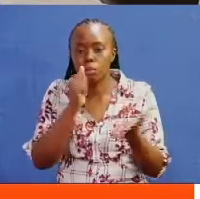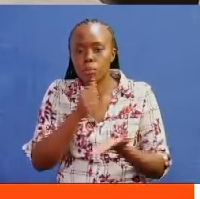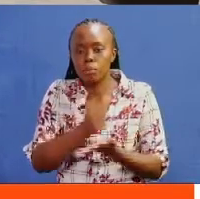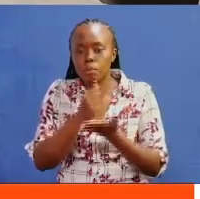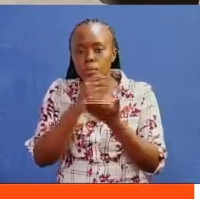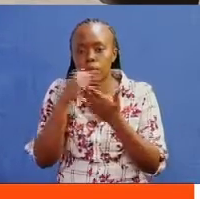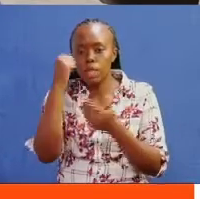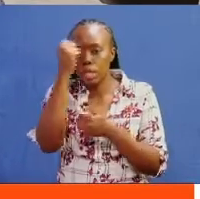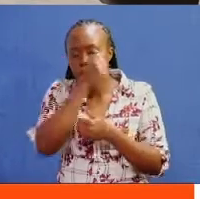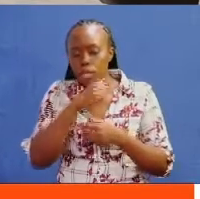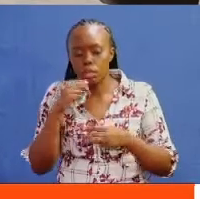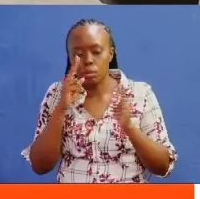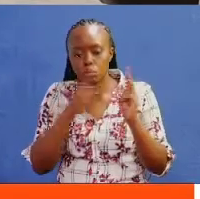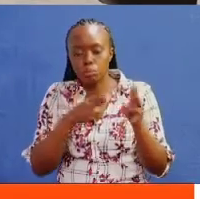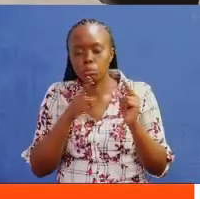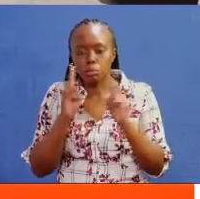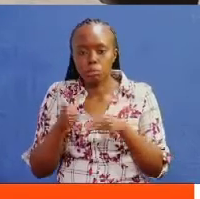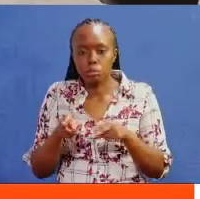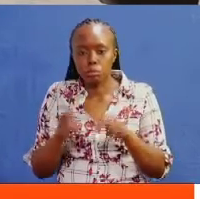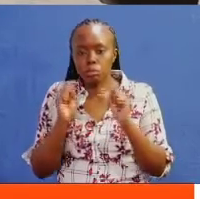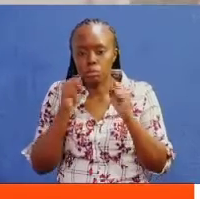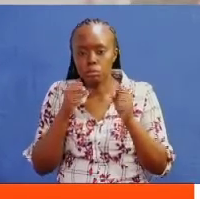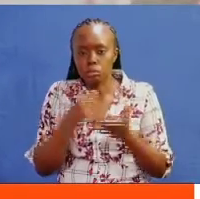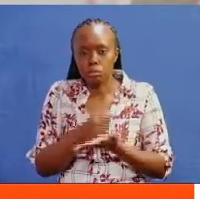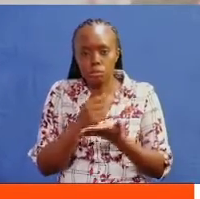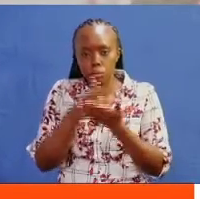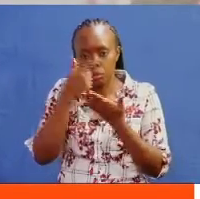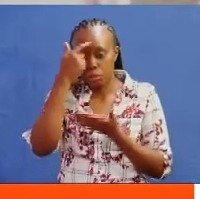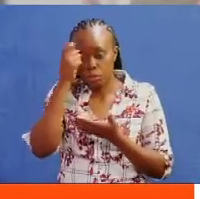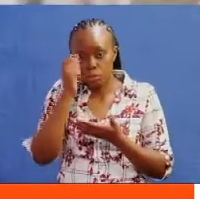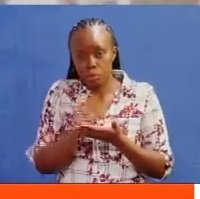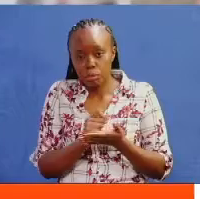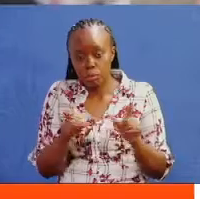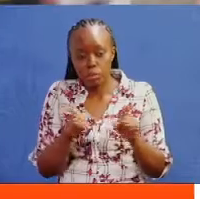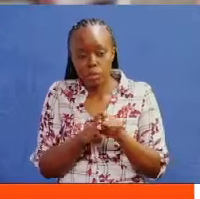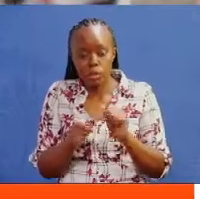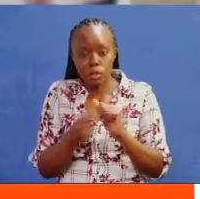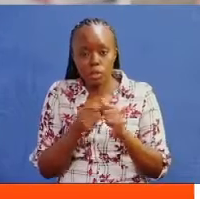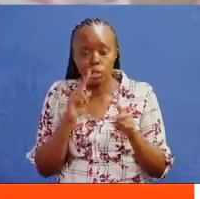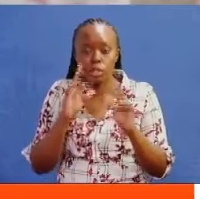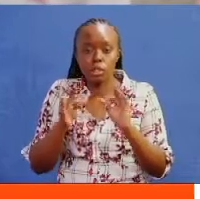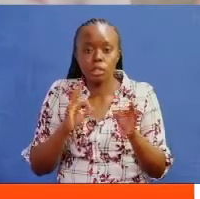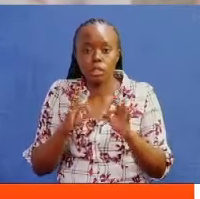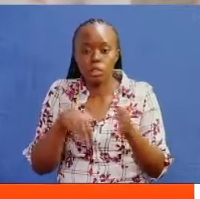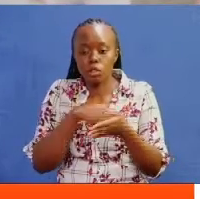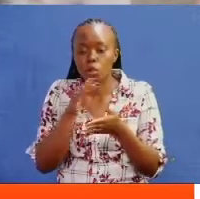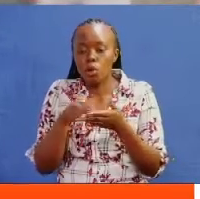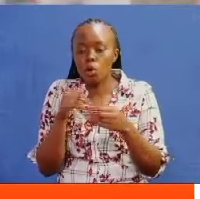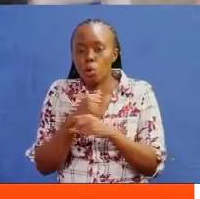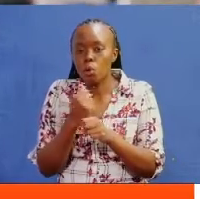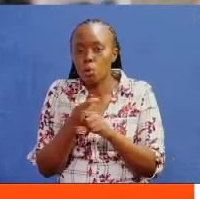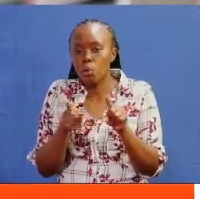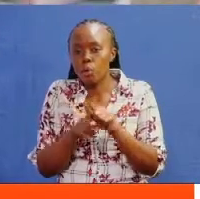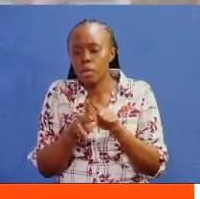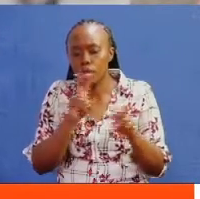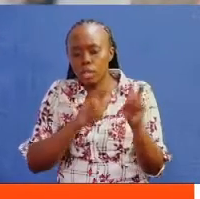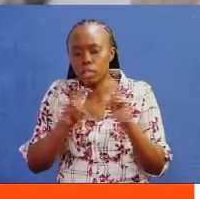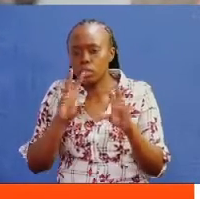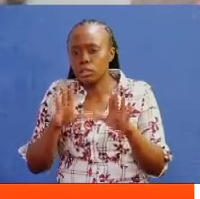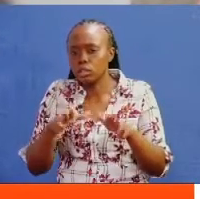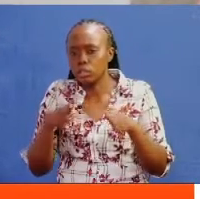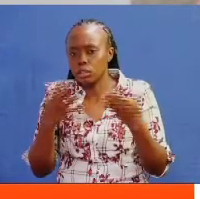nations. Sio ingesaidia sababu sasa chanjo kama yote inafanya kazi moja. Sioni vile inaweza